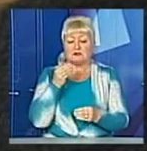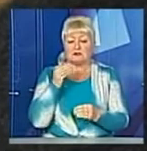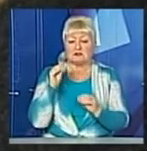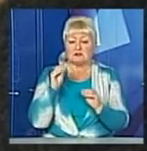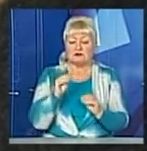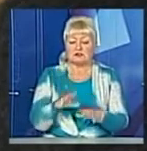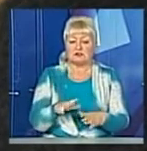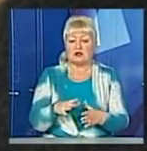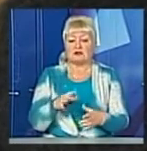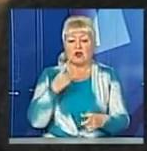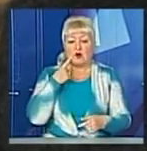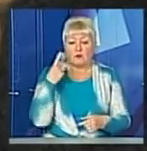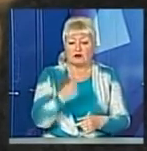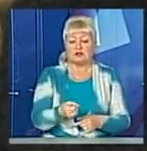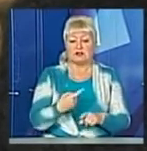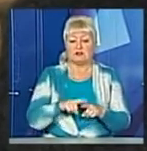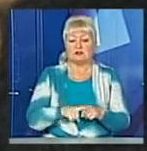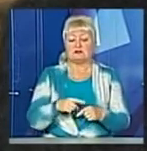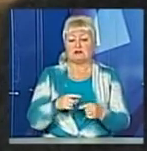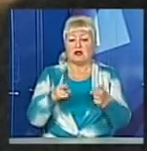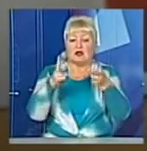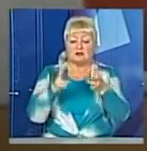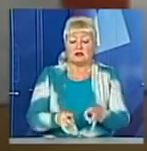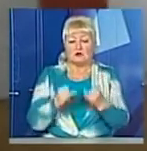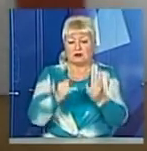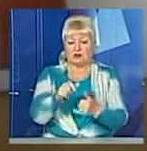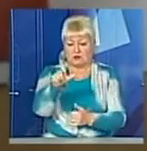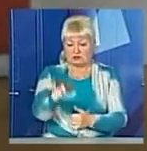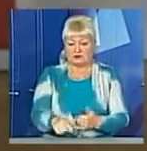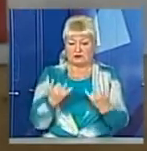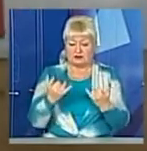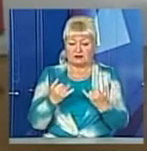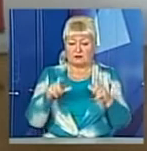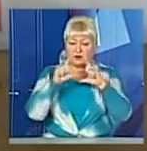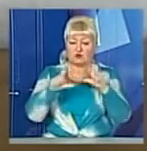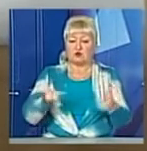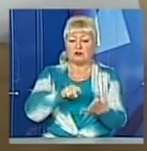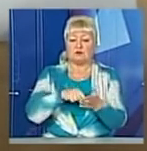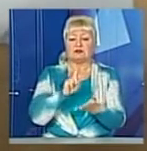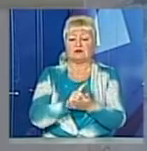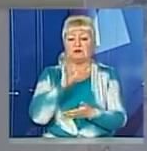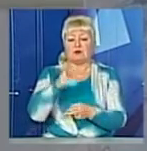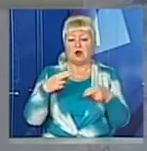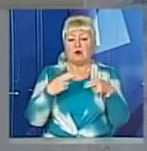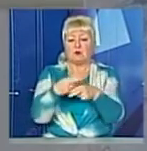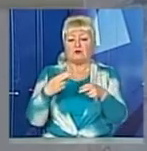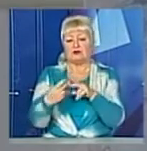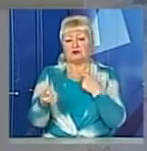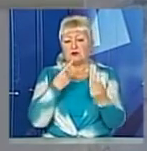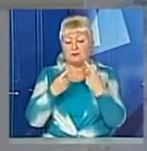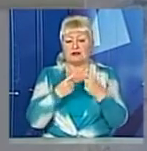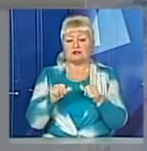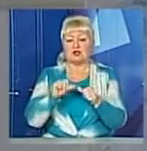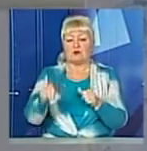ображати, це одна з найпотужніших травм для особистості. Тепер у школах міста має відбутися профілактична бесіда та позаплановий огляд